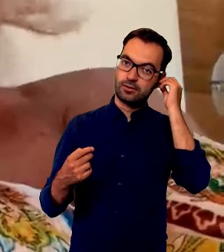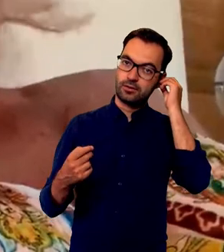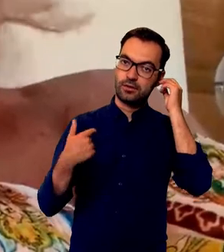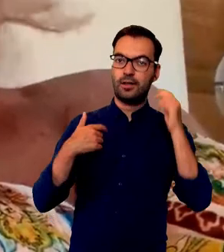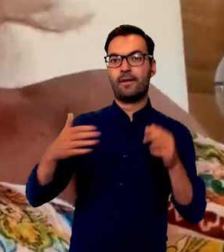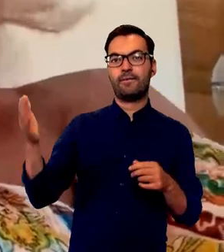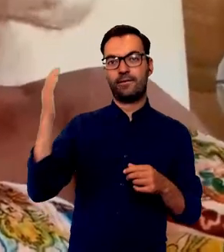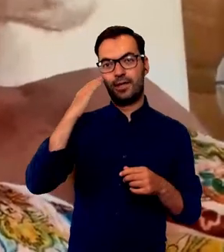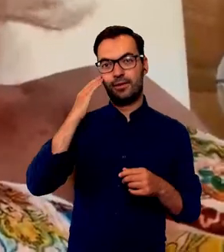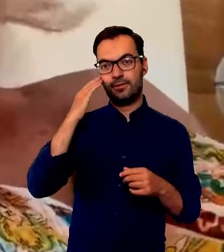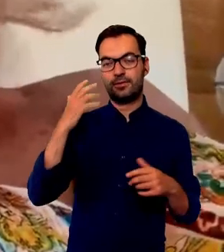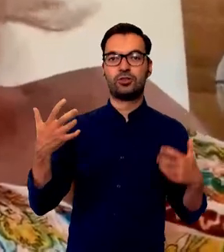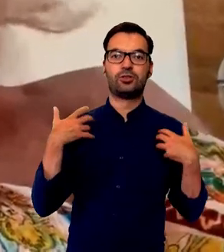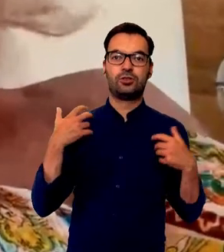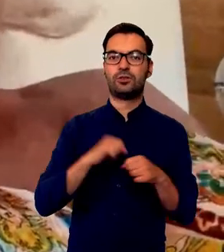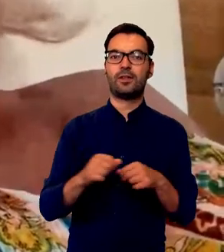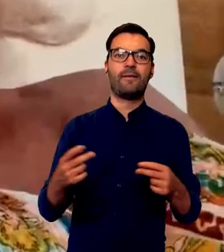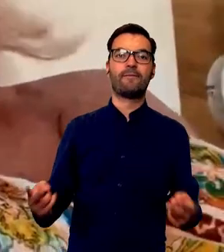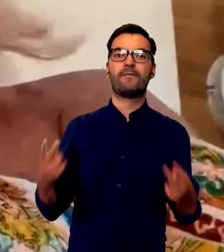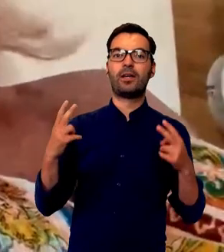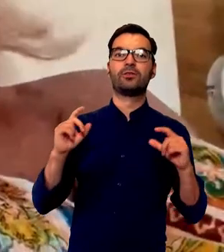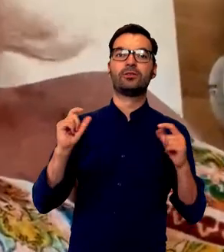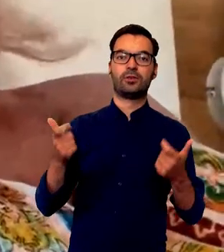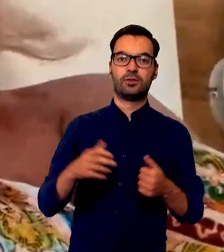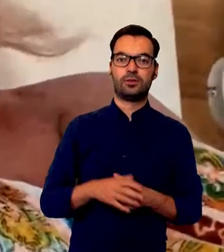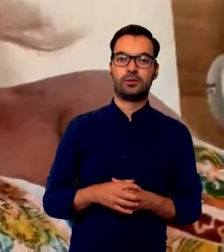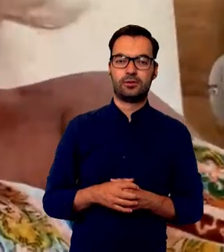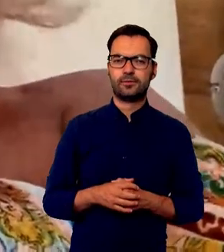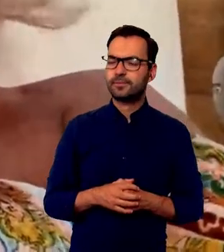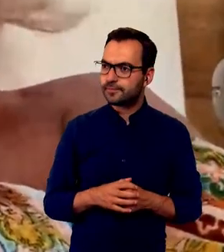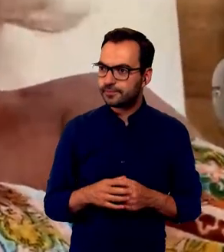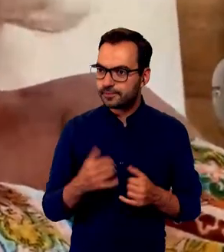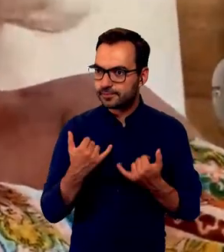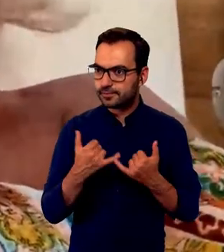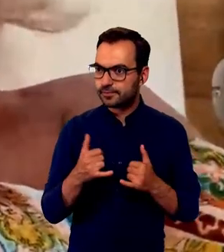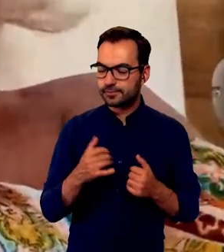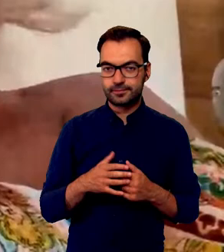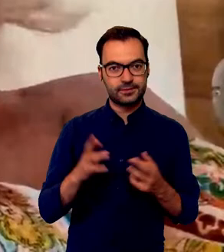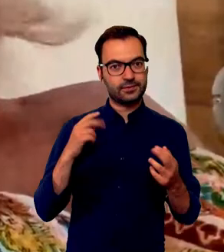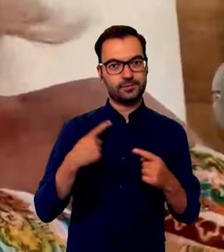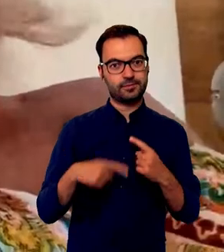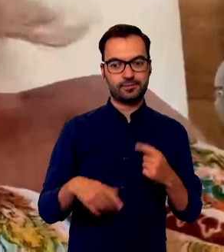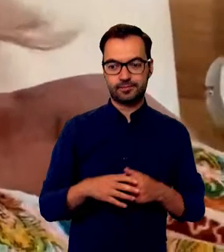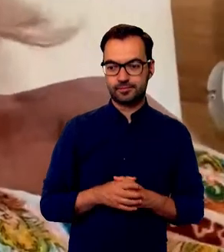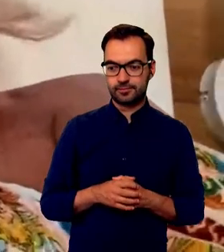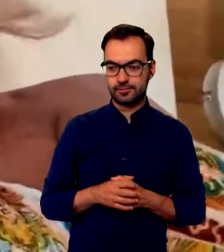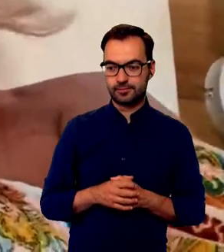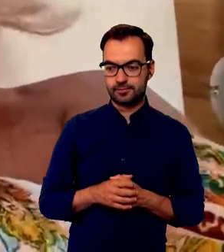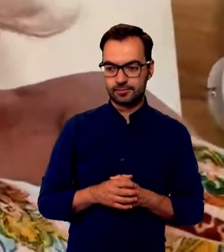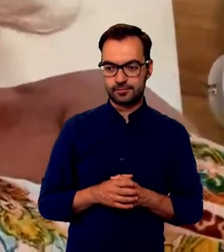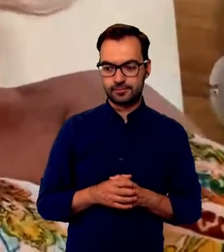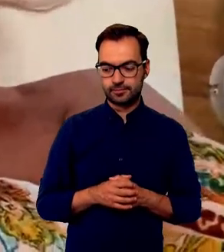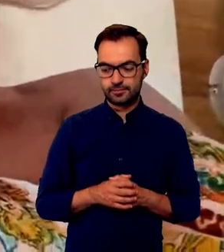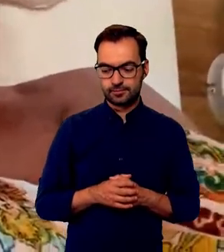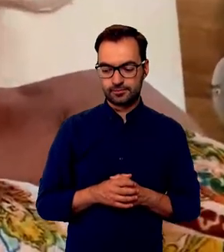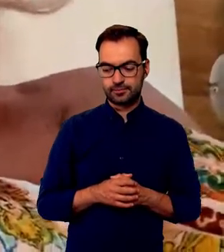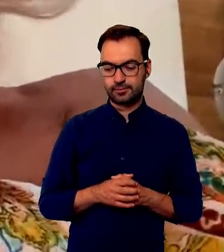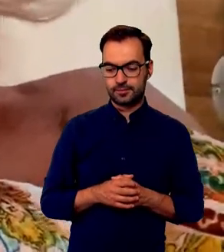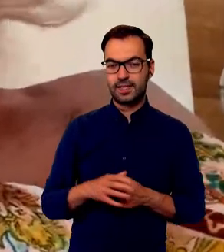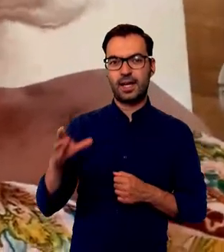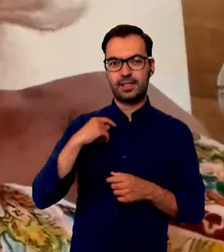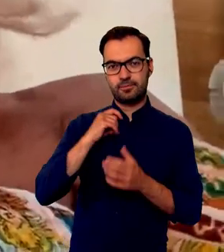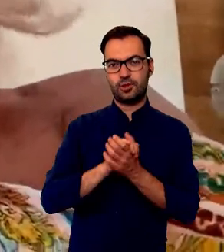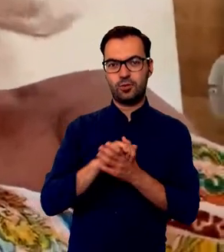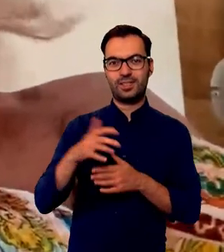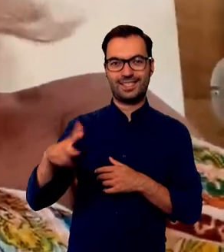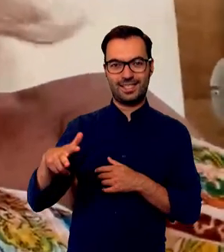życiu zdecydowanie bardziej ważniejsze i jestem tutaj z moją przyjaciółką na tej Sycylii,